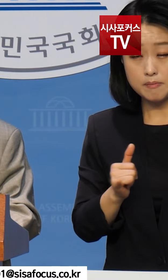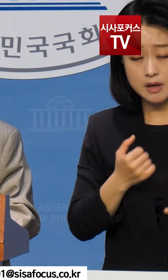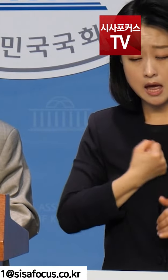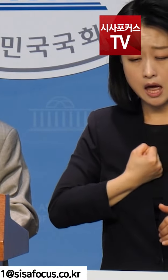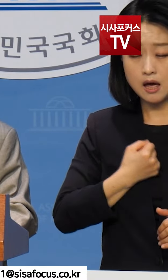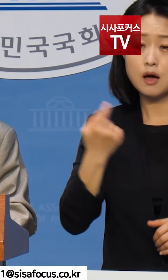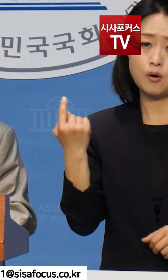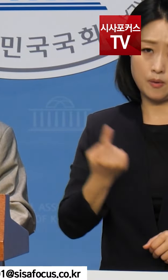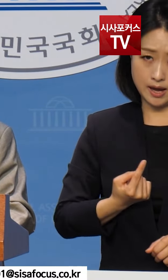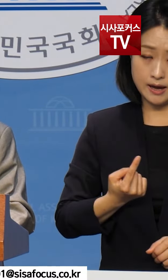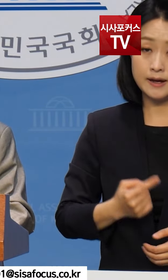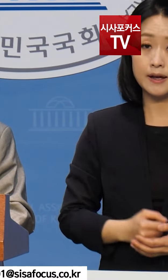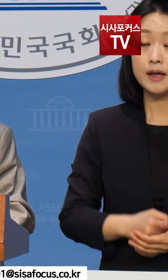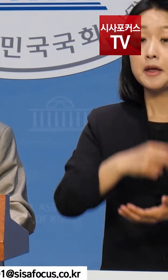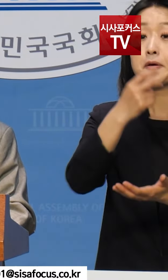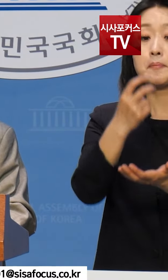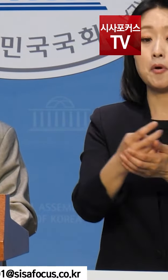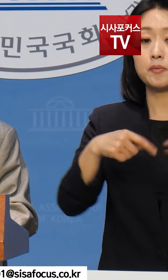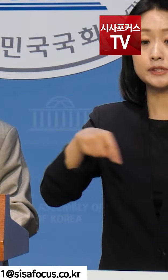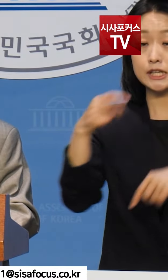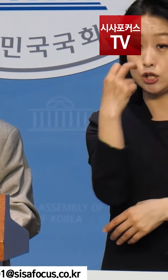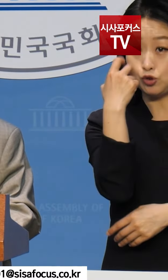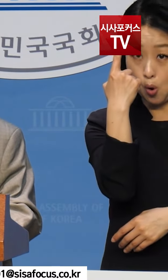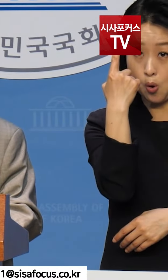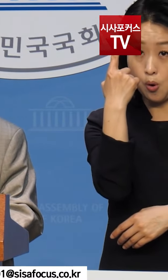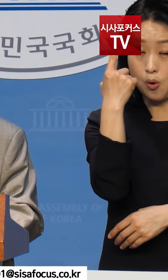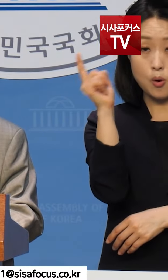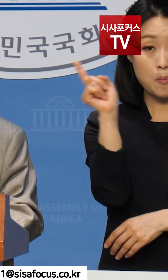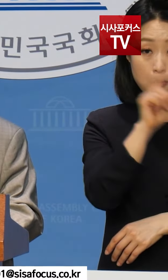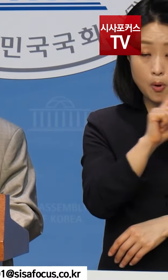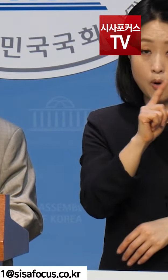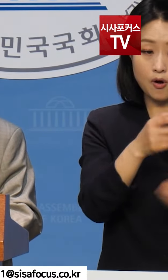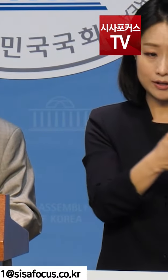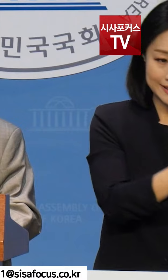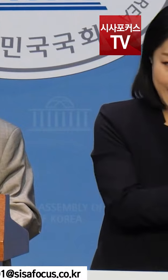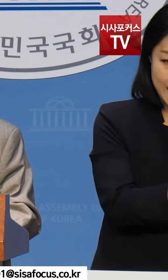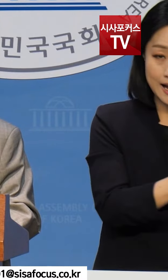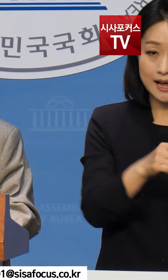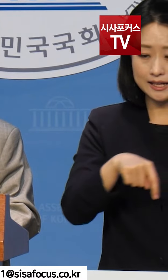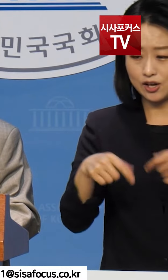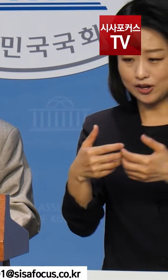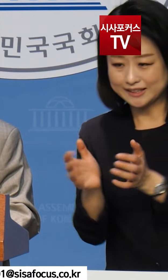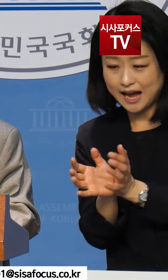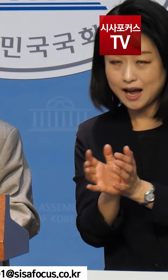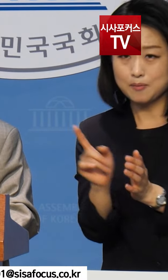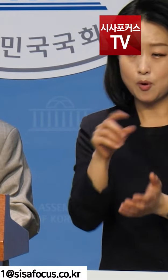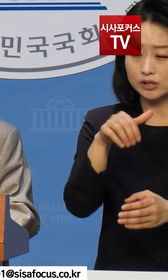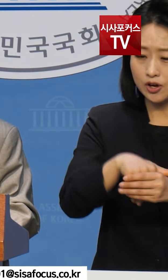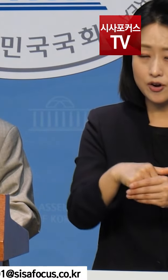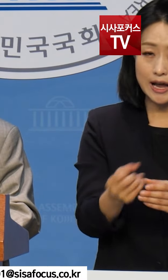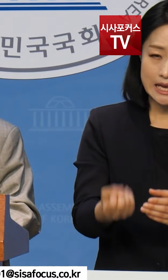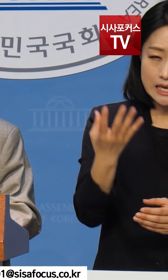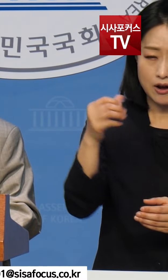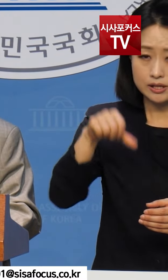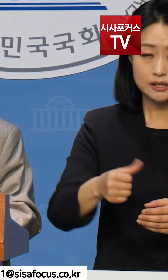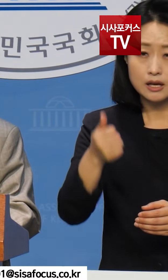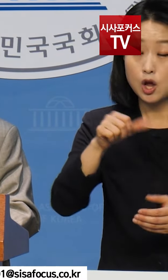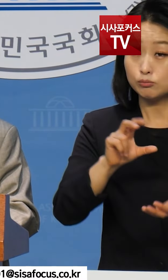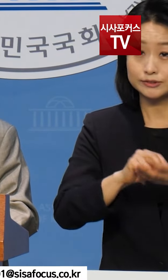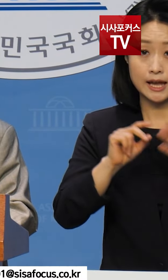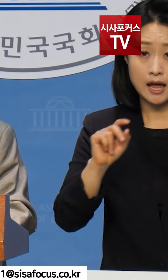됩니다. 법치주의 수호는 어느 정당이 선거에서 이기는가보다 훨씬